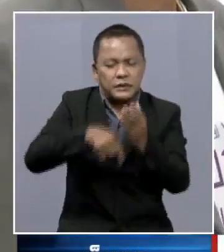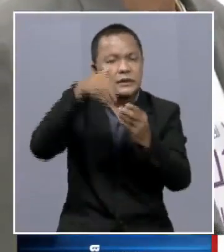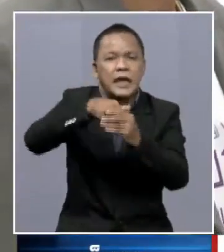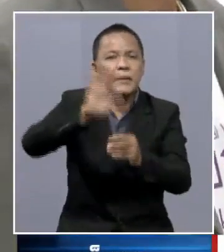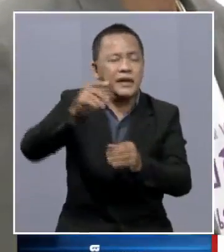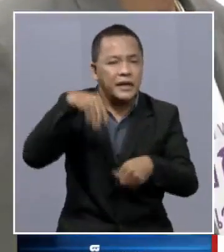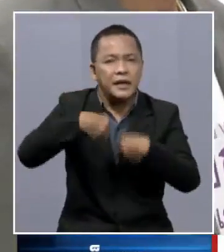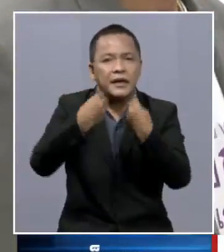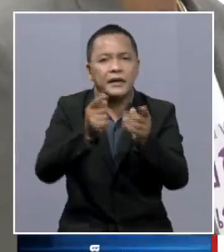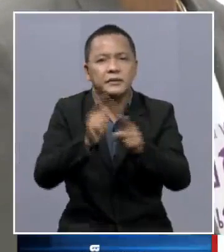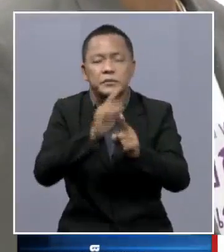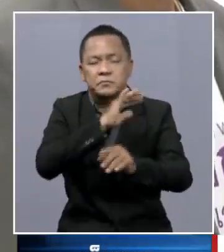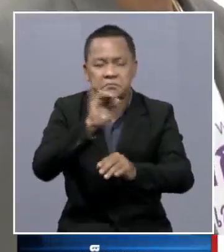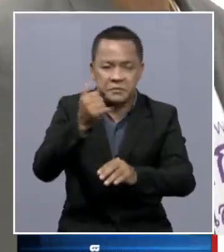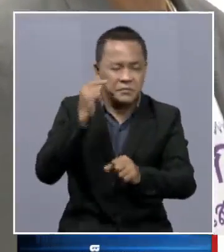ถาม